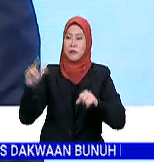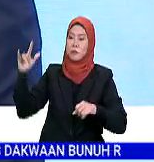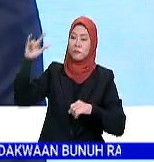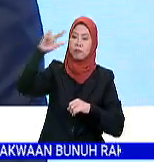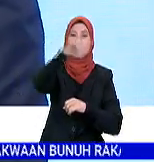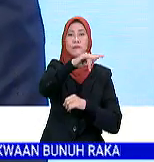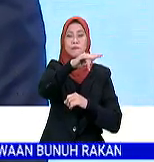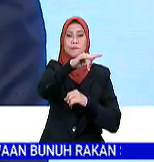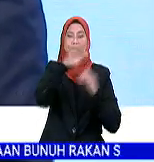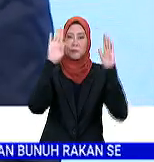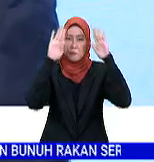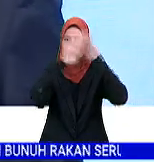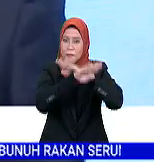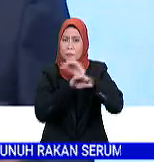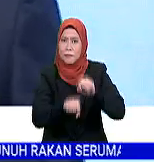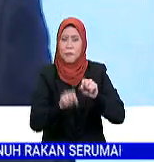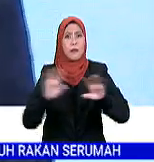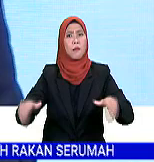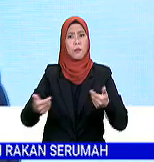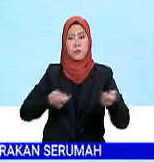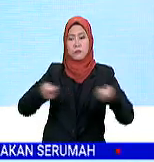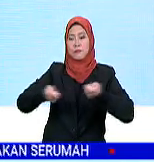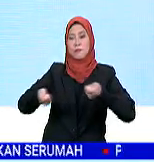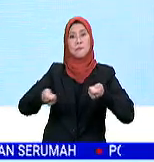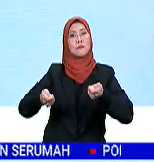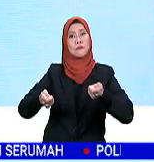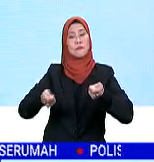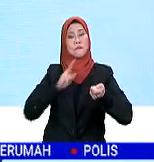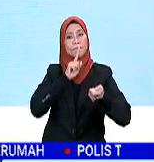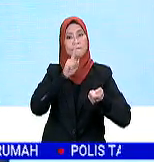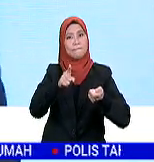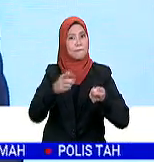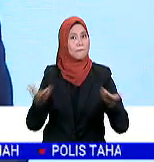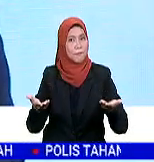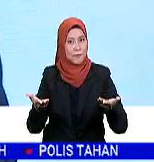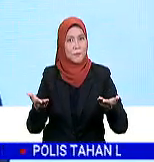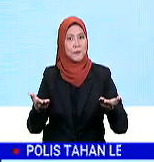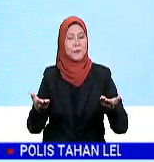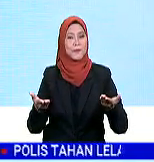udara. Bagaimana caranya untuk kita memastikan kita boleh